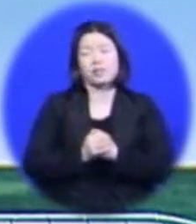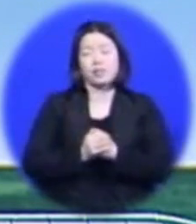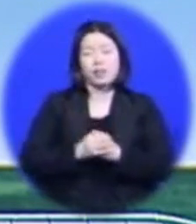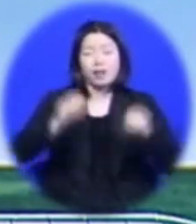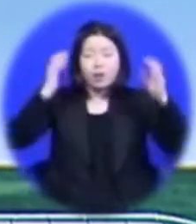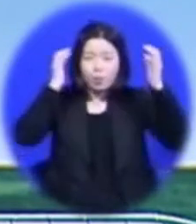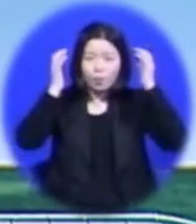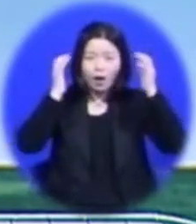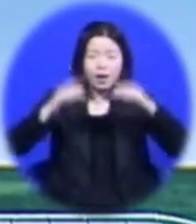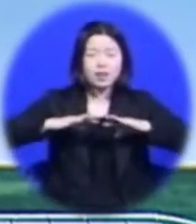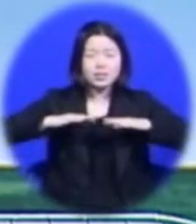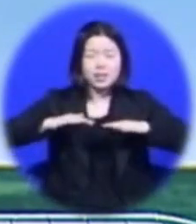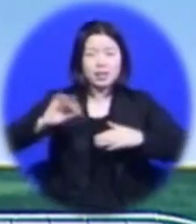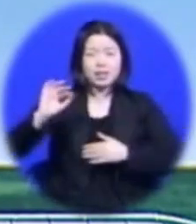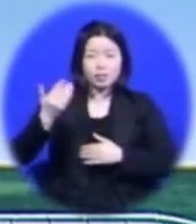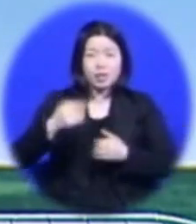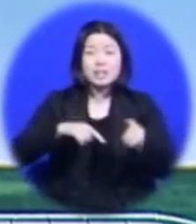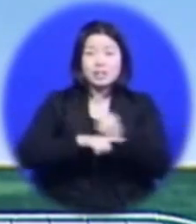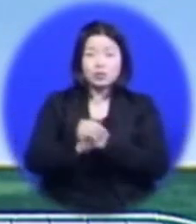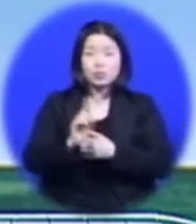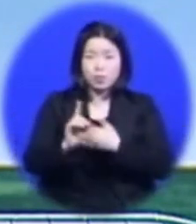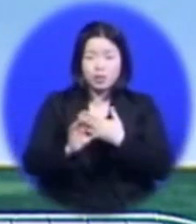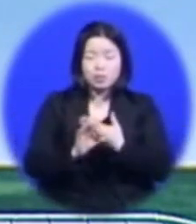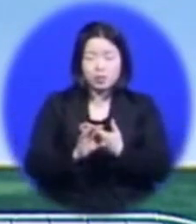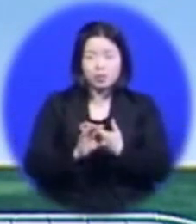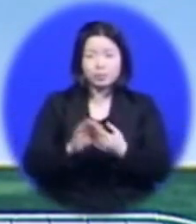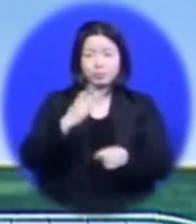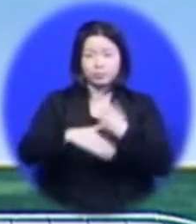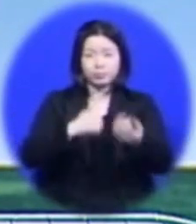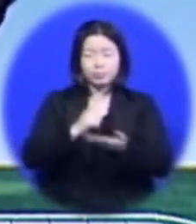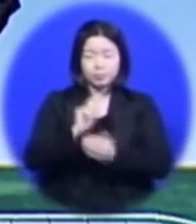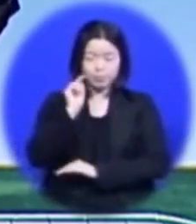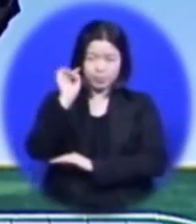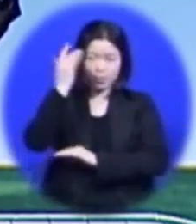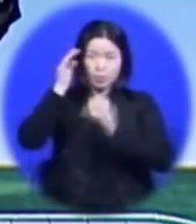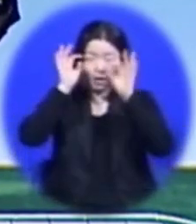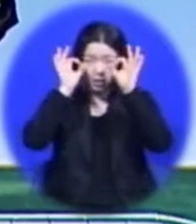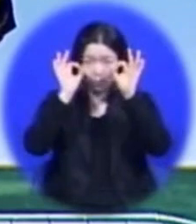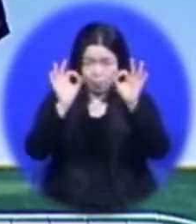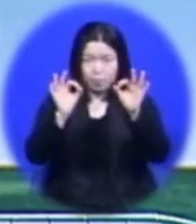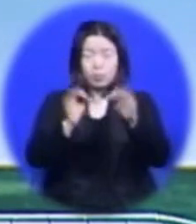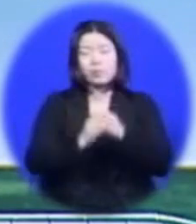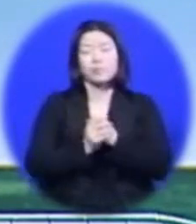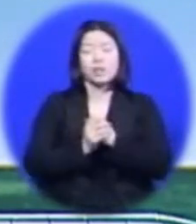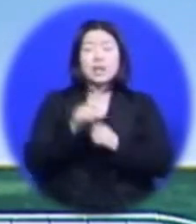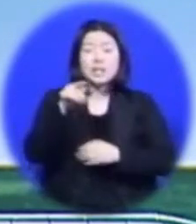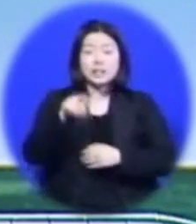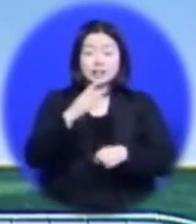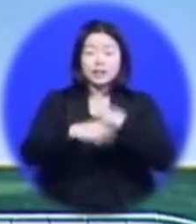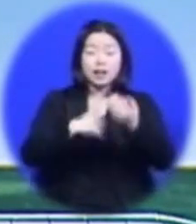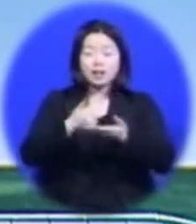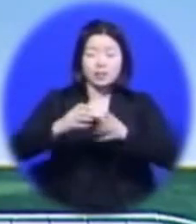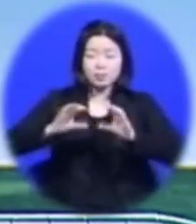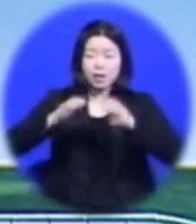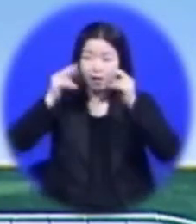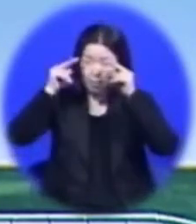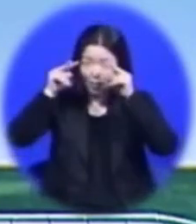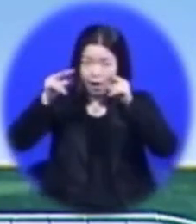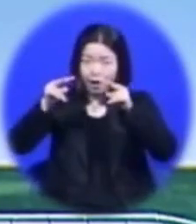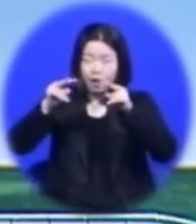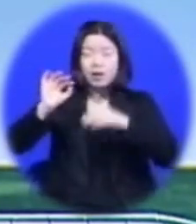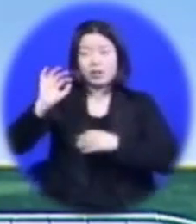환난을 자랑하게 되는 이유는 하나님의 영광을 보고 그 하나님의 나라를 바라보게